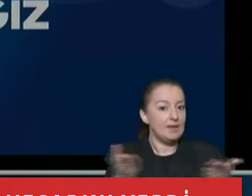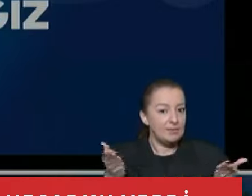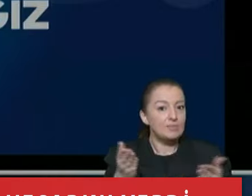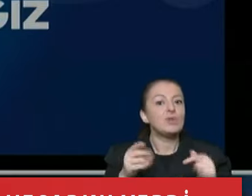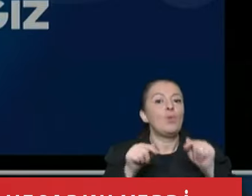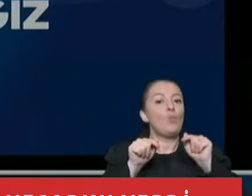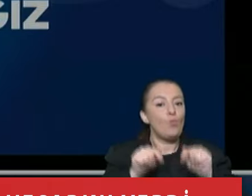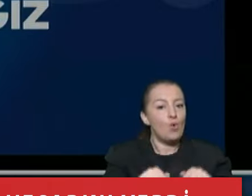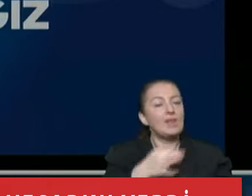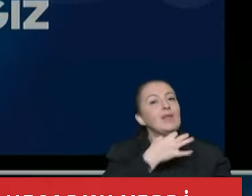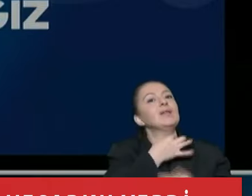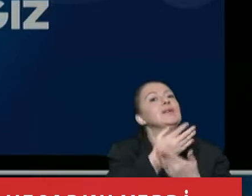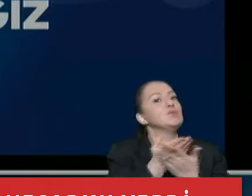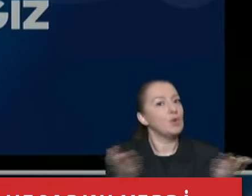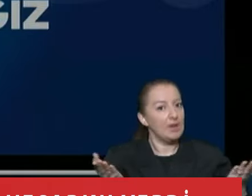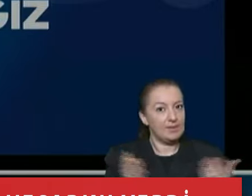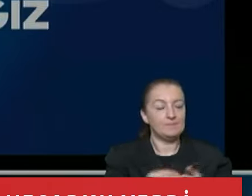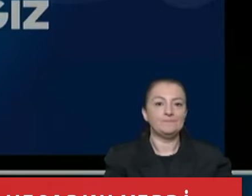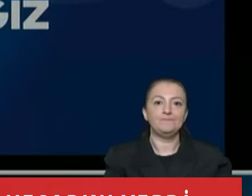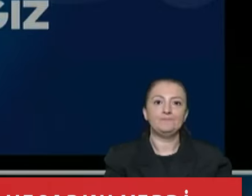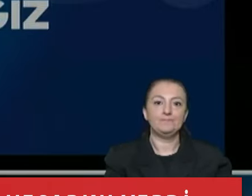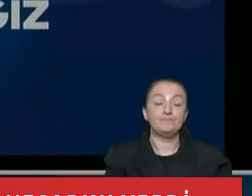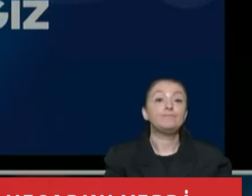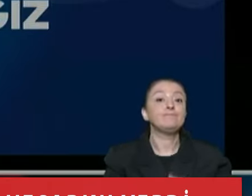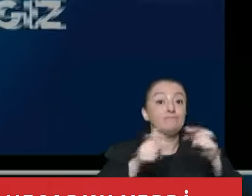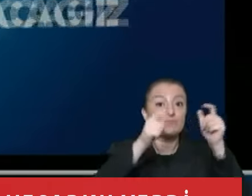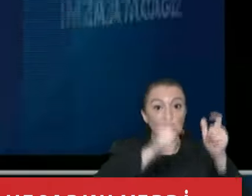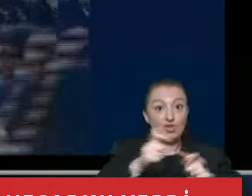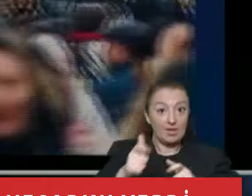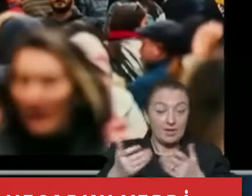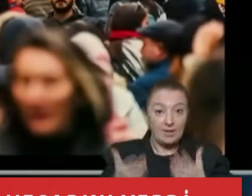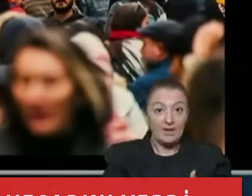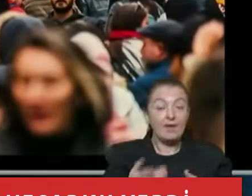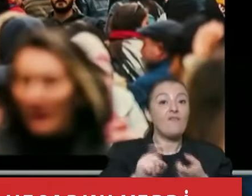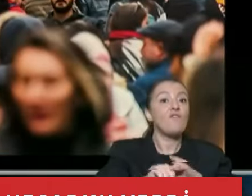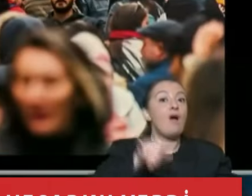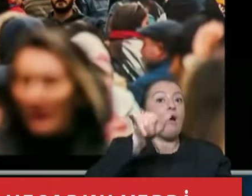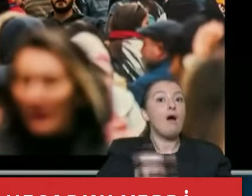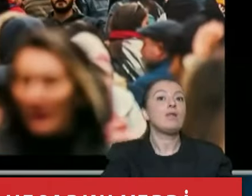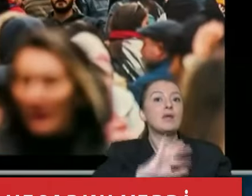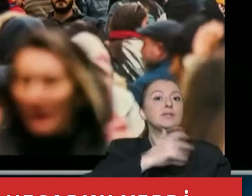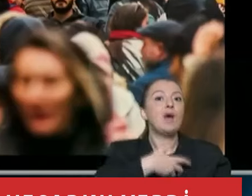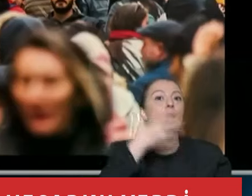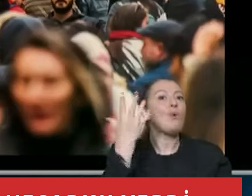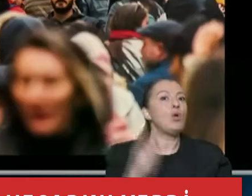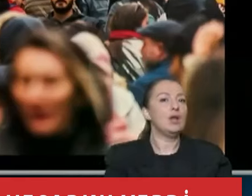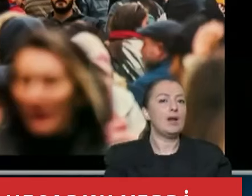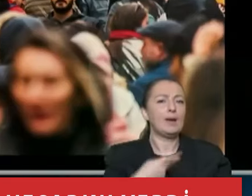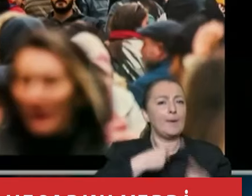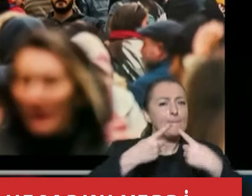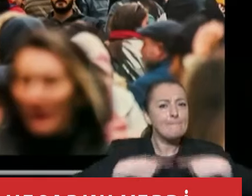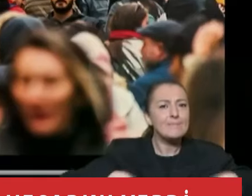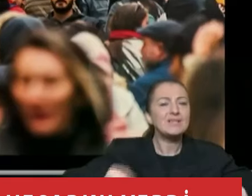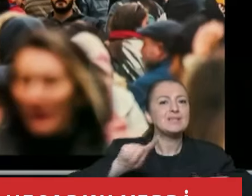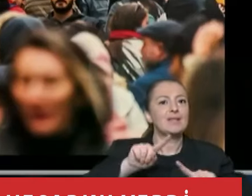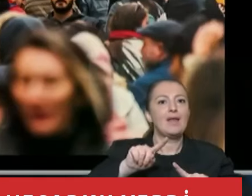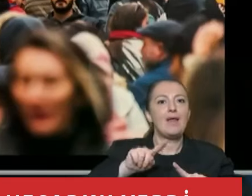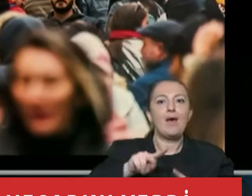buradan teşekkürlerimi iletiyorum şehirlerine ve haklarına sahip çıkarak bizi